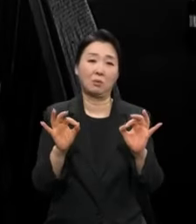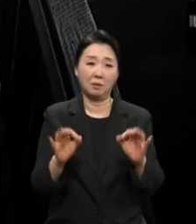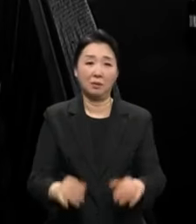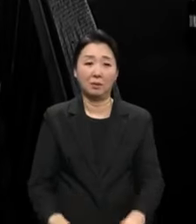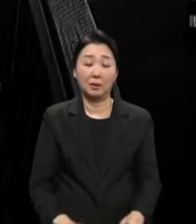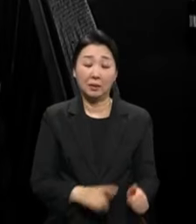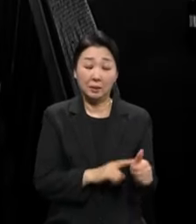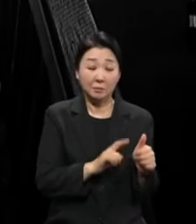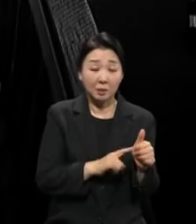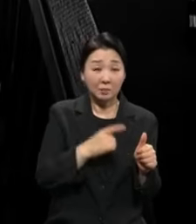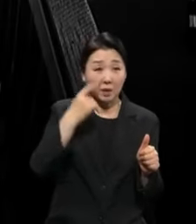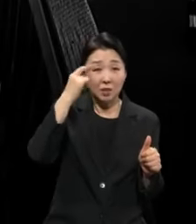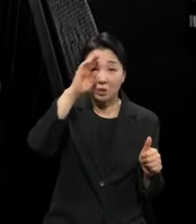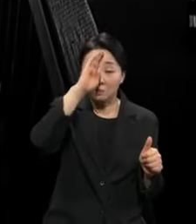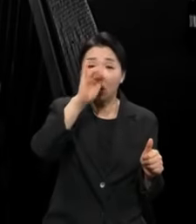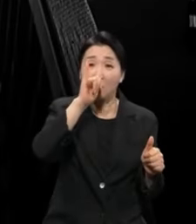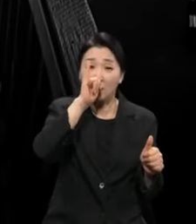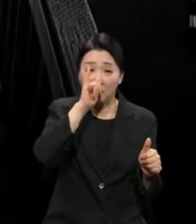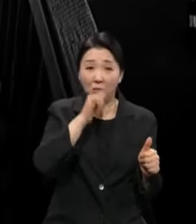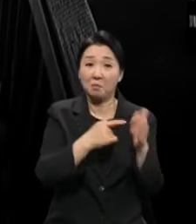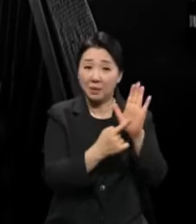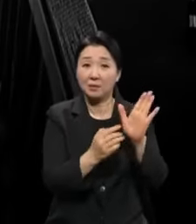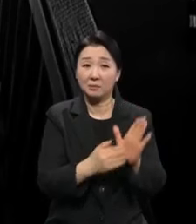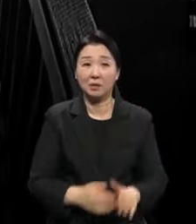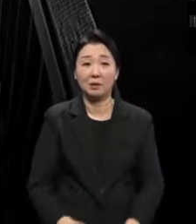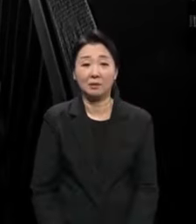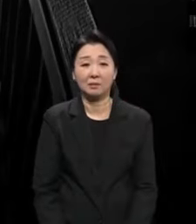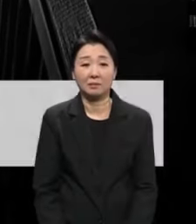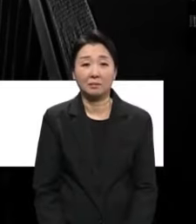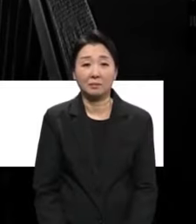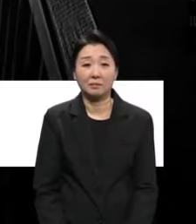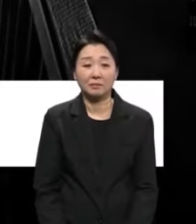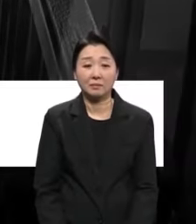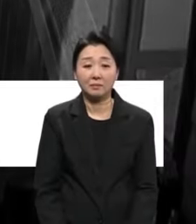남성은 스스로 정신질환을 앓고 있다고 주장했습니다.